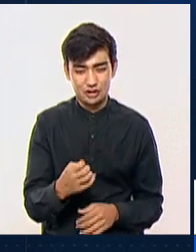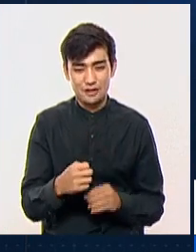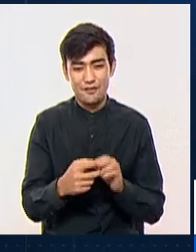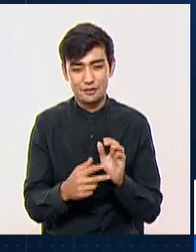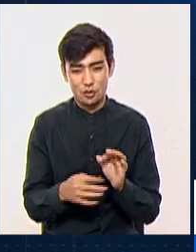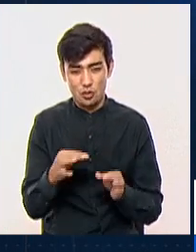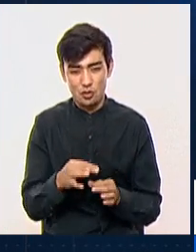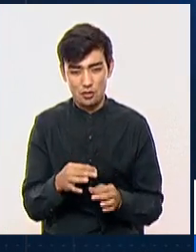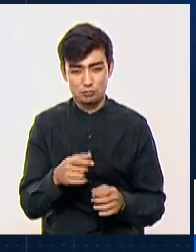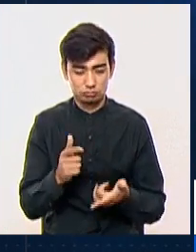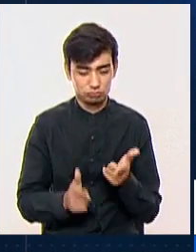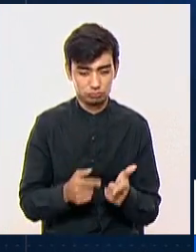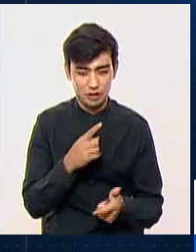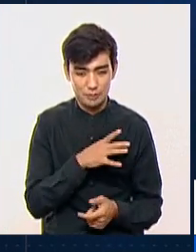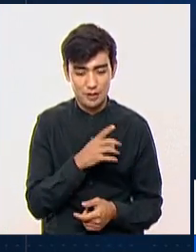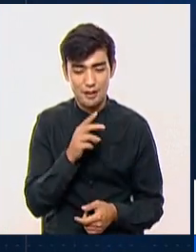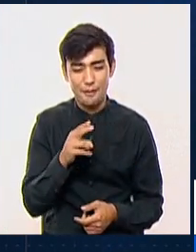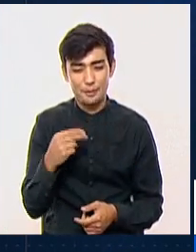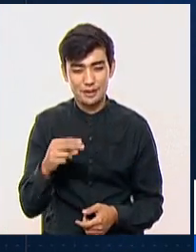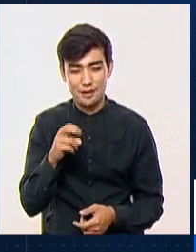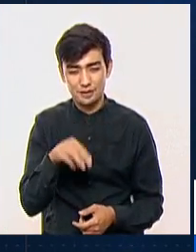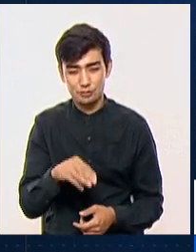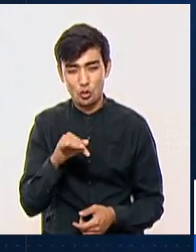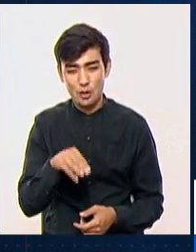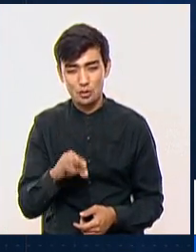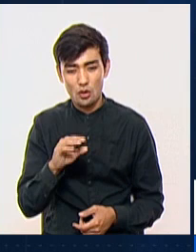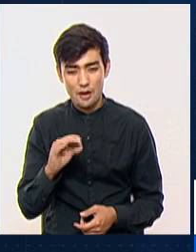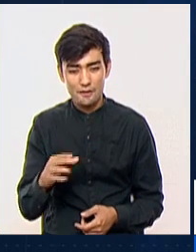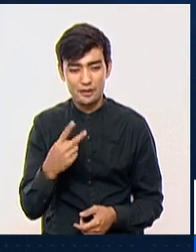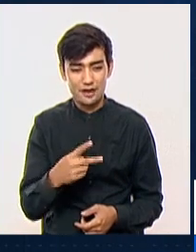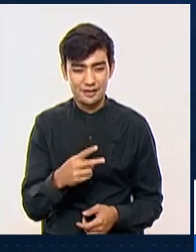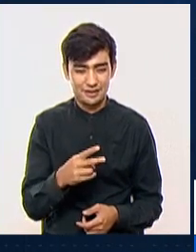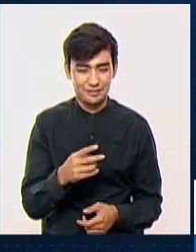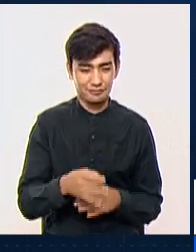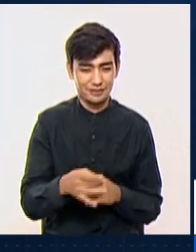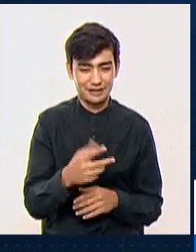118418-і түпнұсқа екенін растаған. Ал Қасым Жомарт Тоқаев үшін Қазақстанның 20 өңірінен